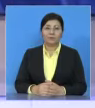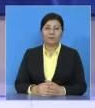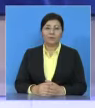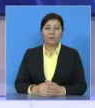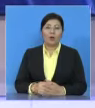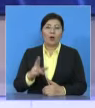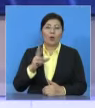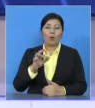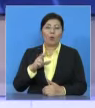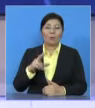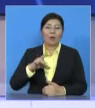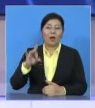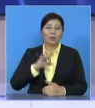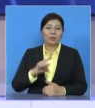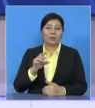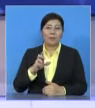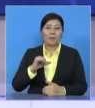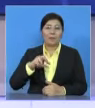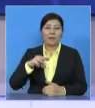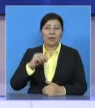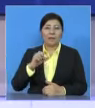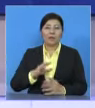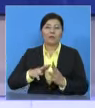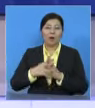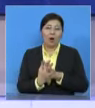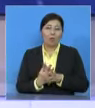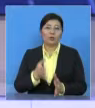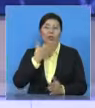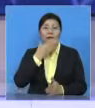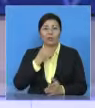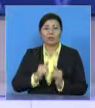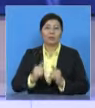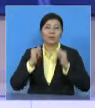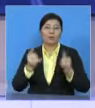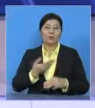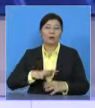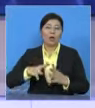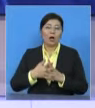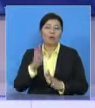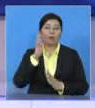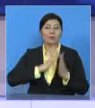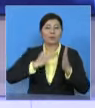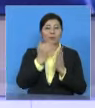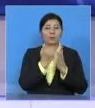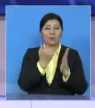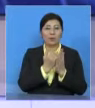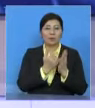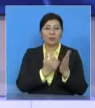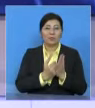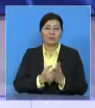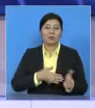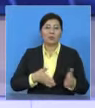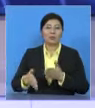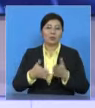Жалғастырамыз. Қобда ауданына қарасты Иманғали Білтабанов ауылы күннен күнге көркейіп келеді. Мұнда ауылым ел бесігі бағдарламасы аясында жол